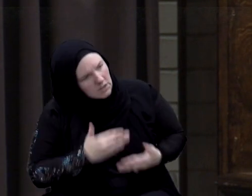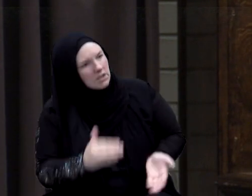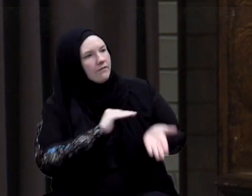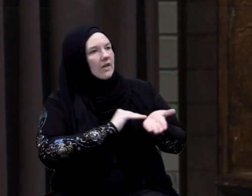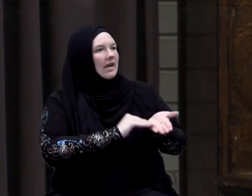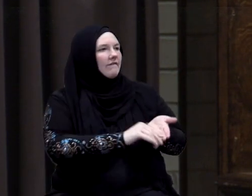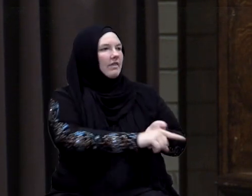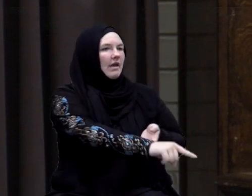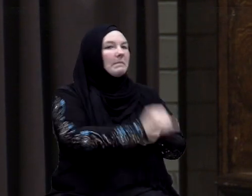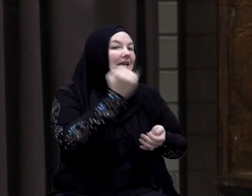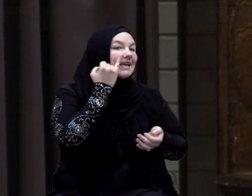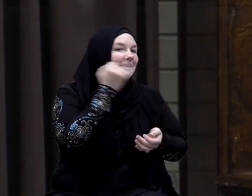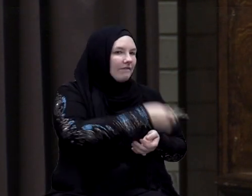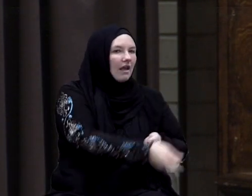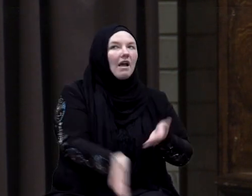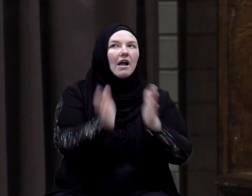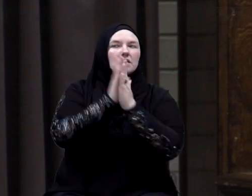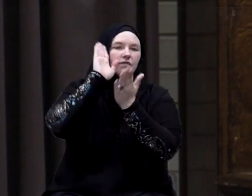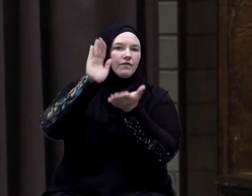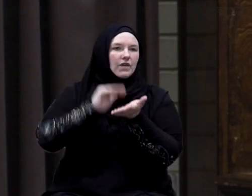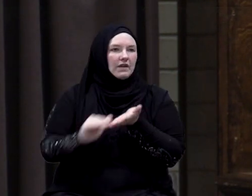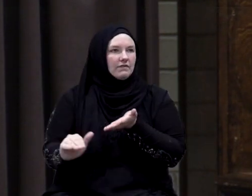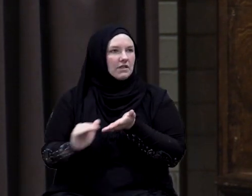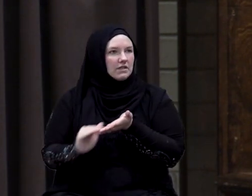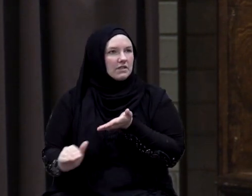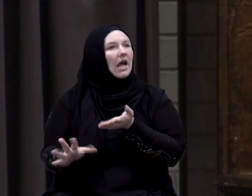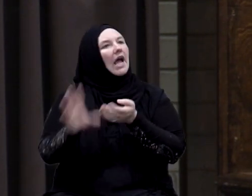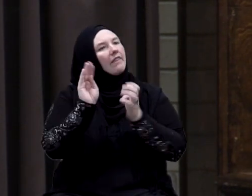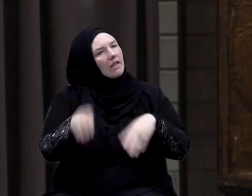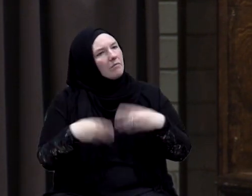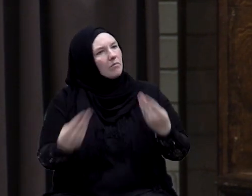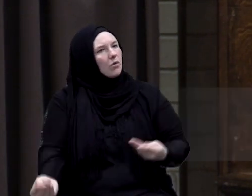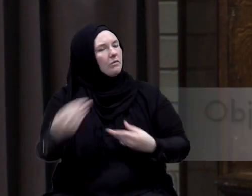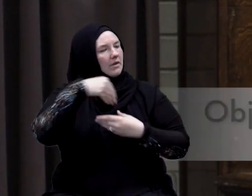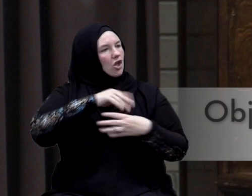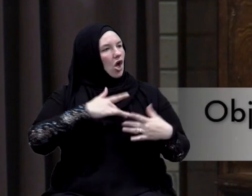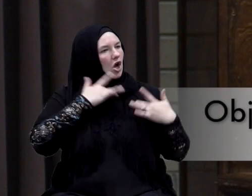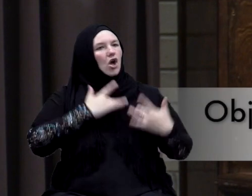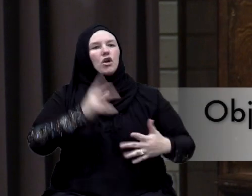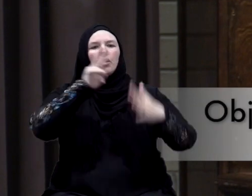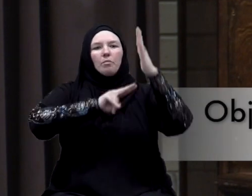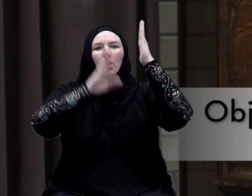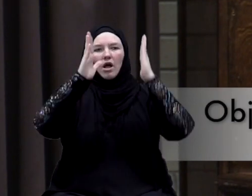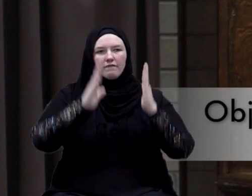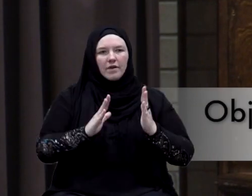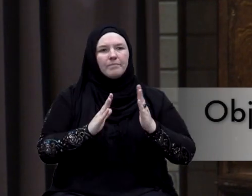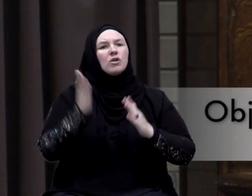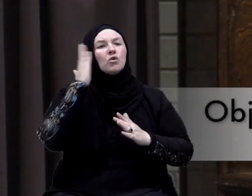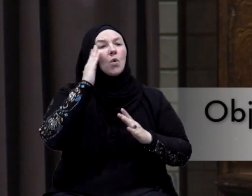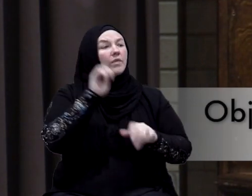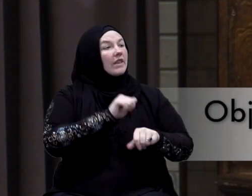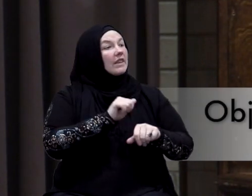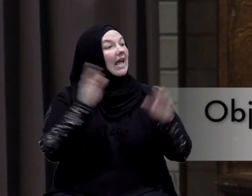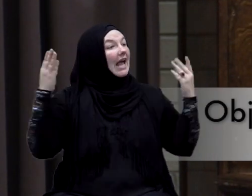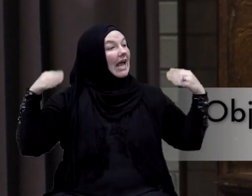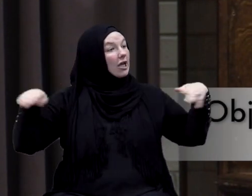Not only that, but He puts it in the heart of the Prophet ﷺ when the angel of mountains